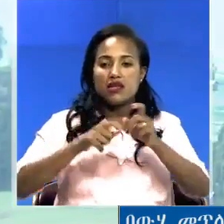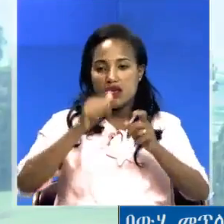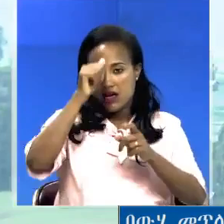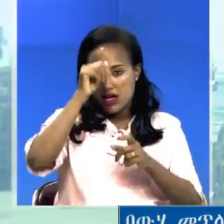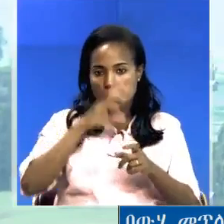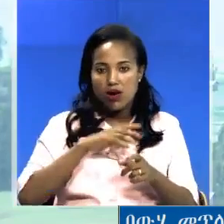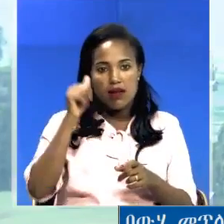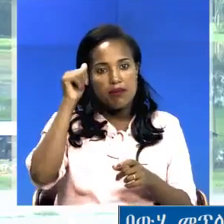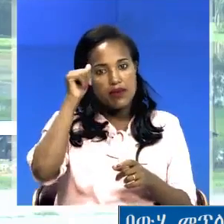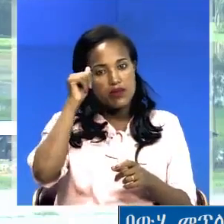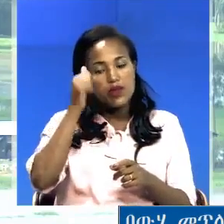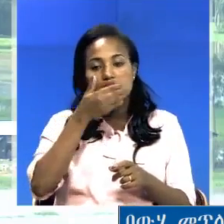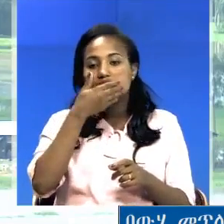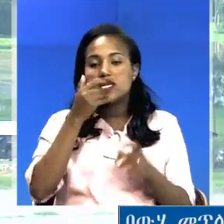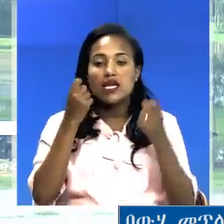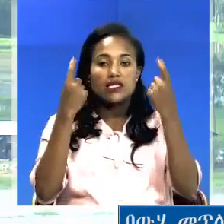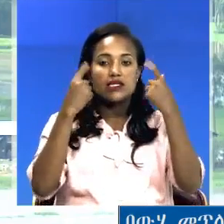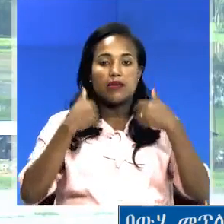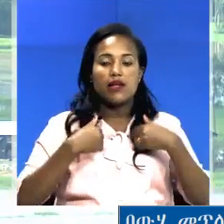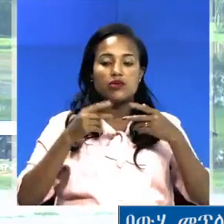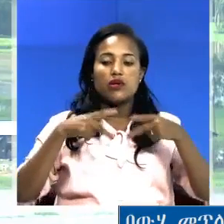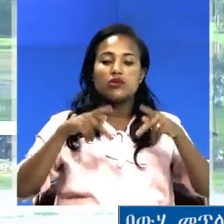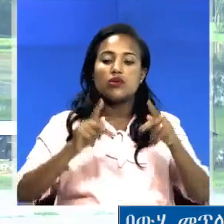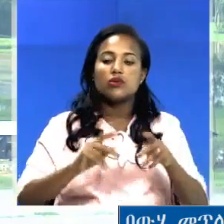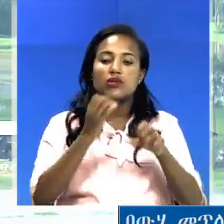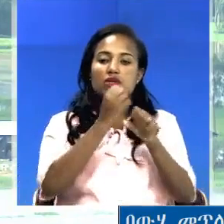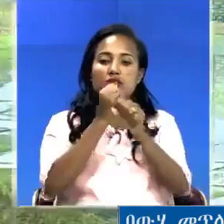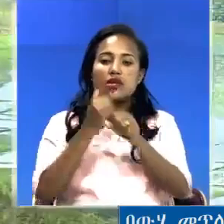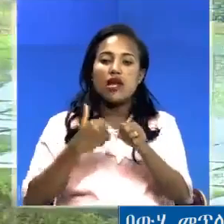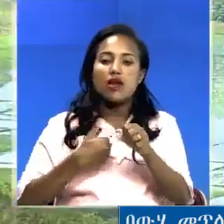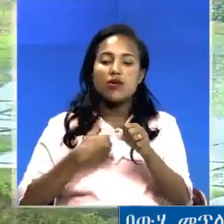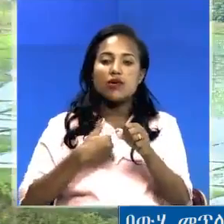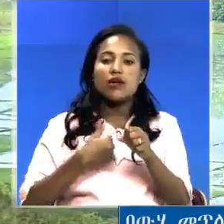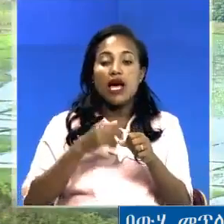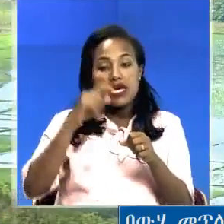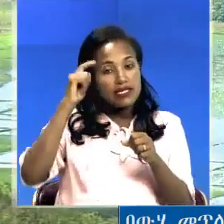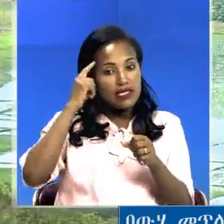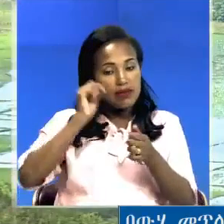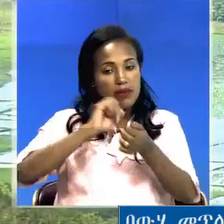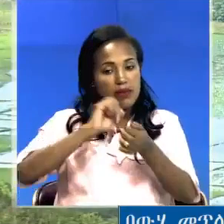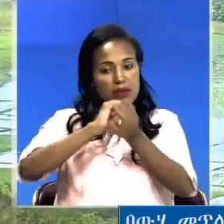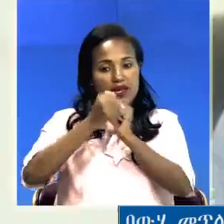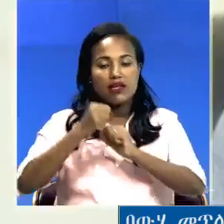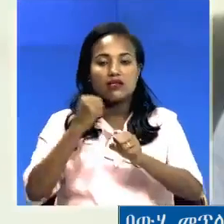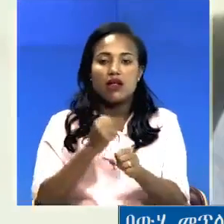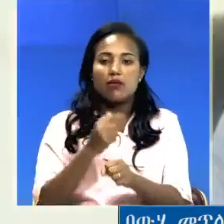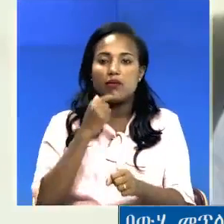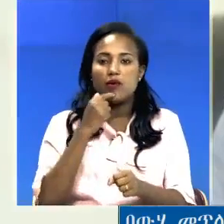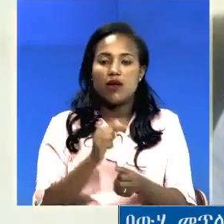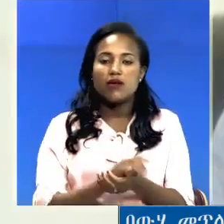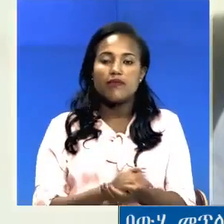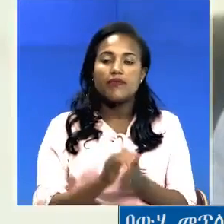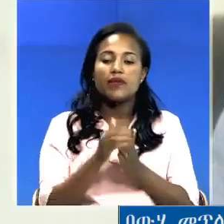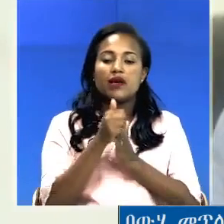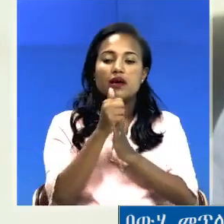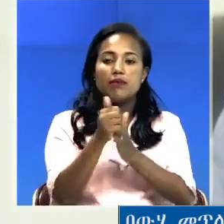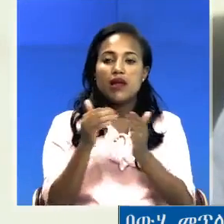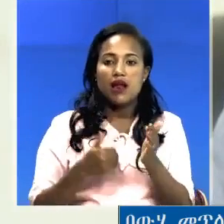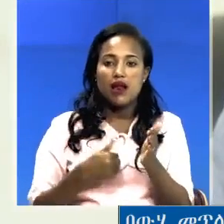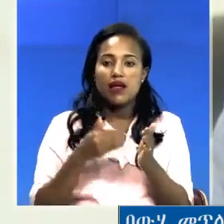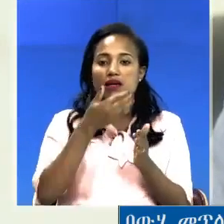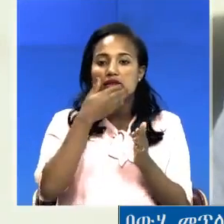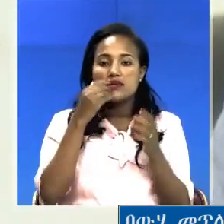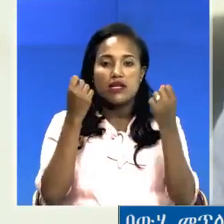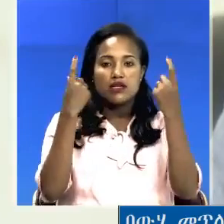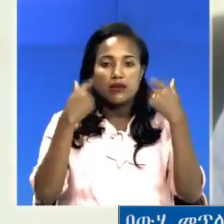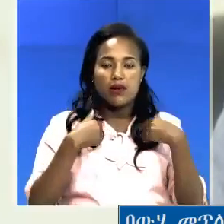ደጀን የተሻለ ግንዛቤ ያላቸውን አርሶ አደሮች ይዘን ያለውን አመለካከት ለመቀየር እንሰራለን ብለዋል። አመራር አለ፣ የተሻለ ግንዛቤ ያለው